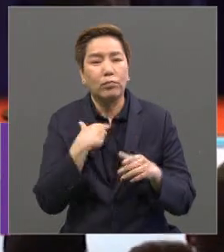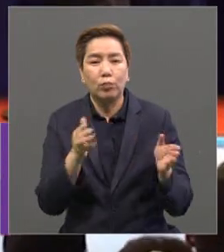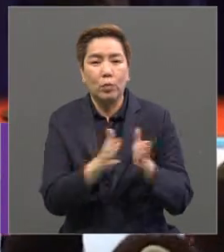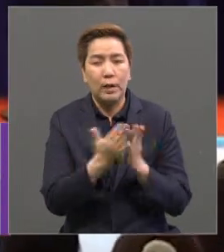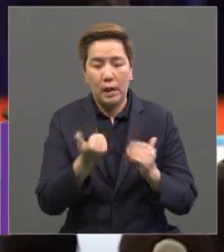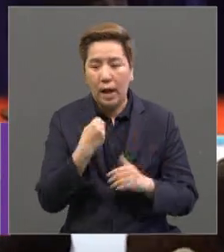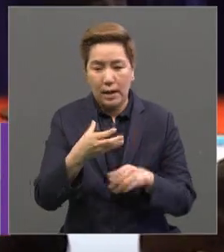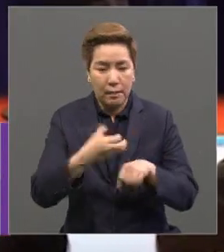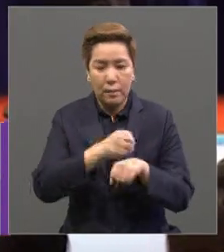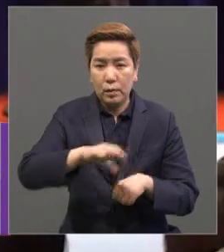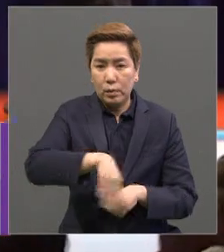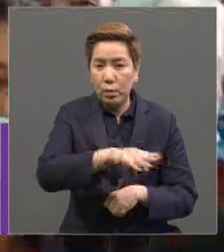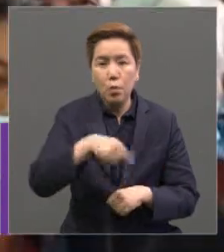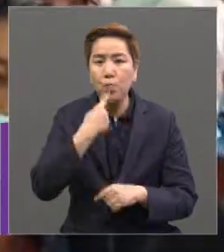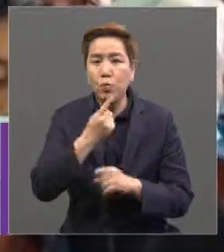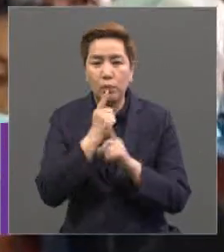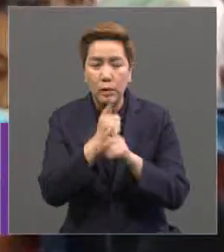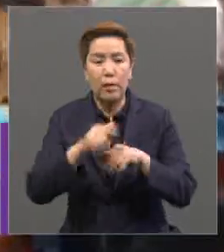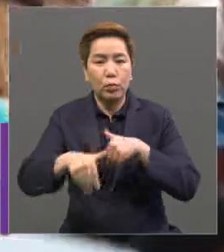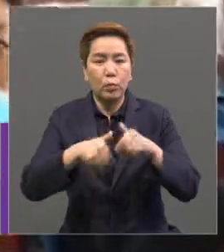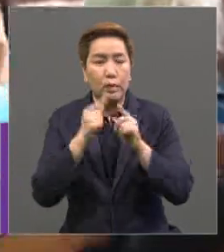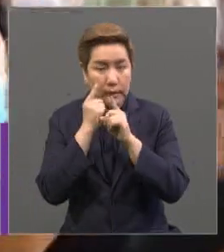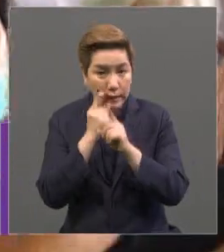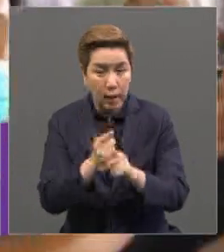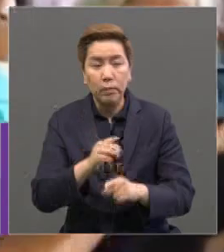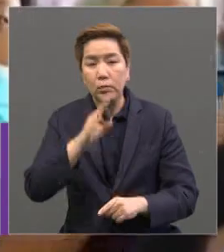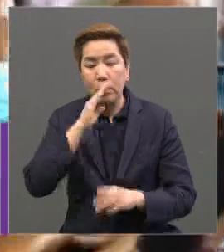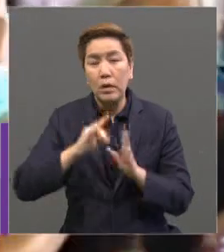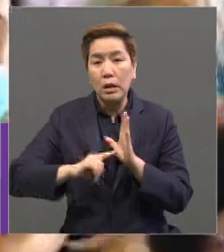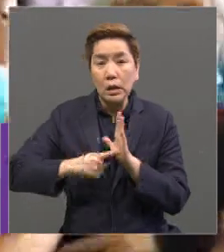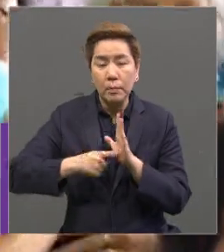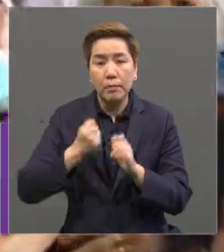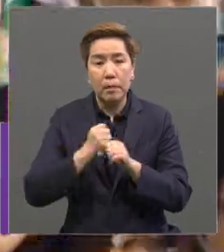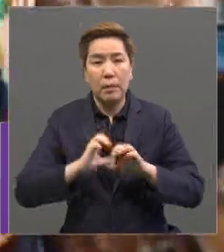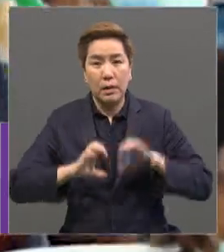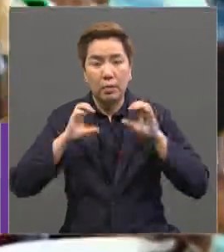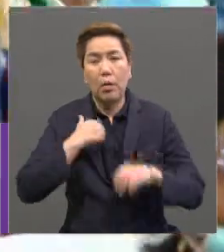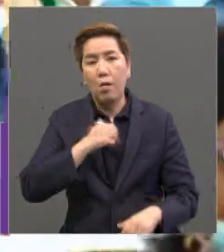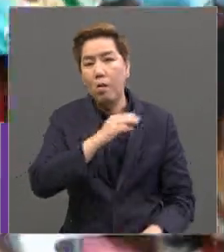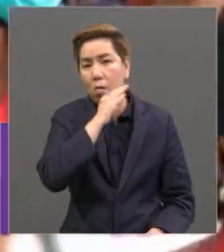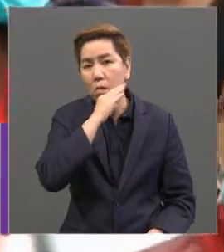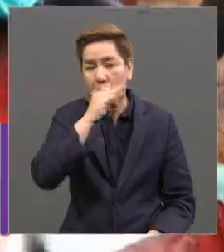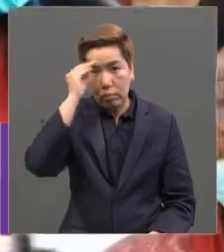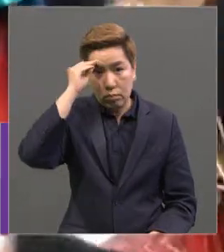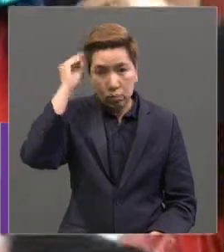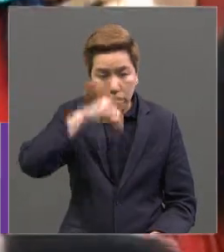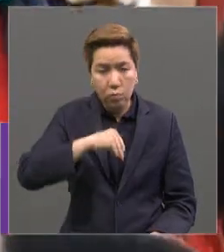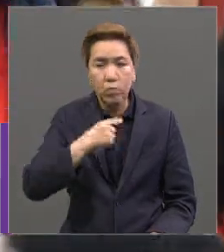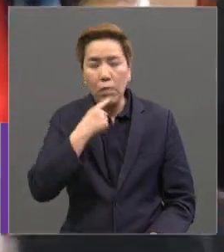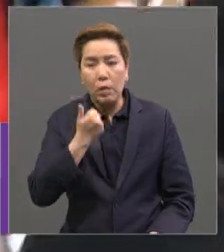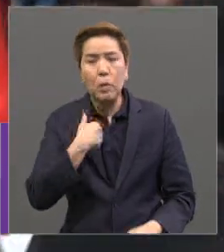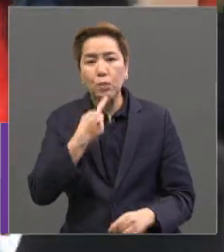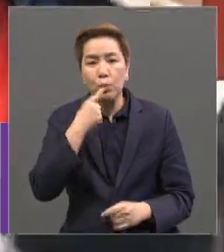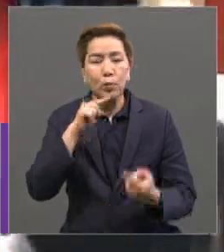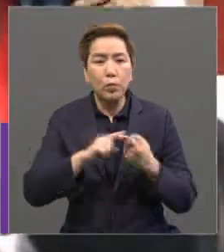ตามคำพูดที่เคยหาเสียงและสัญญาไว้กับประชาชนหากเริ่มต้นตั้งรัฐบาลด้วยคำโกหกหรือเลี่ยงบาลีอ้างว่า